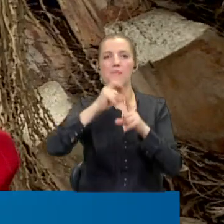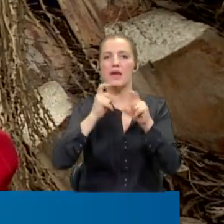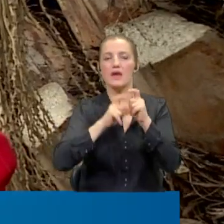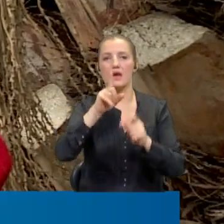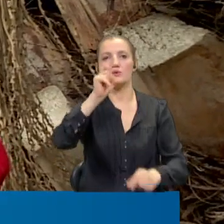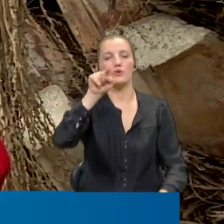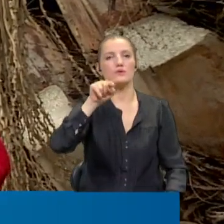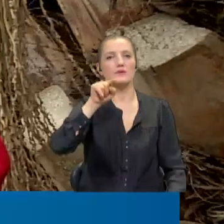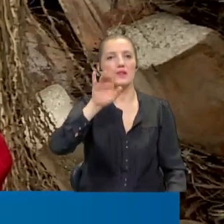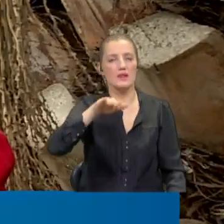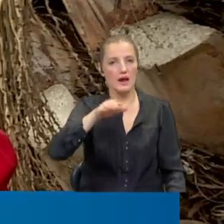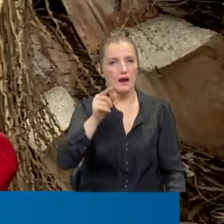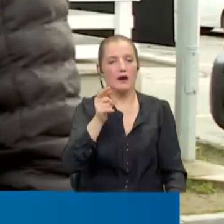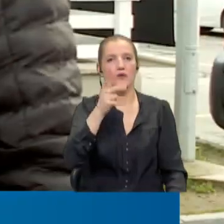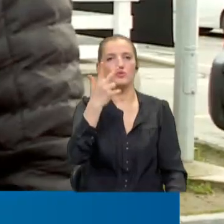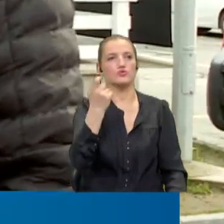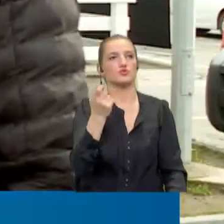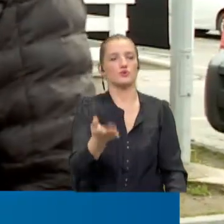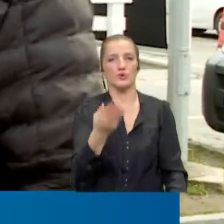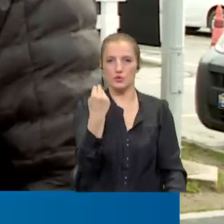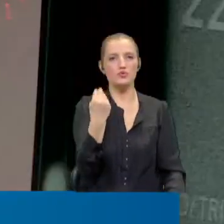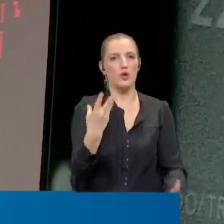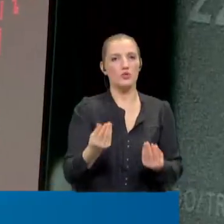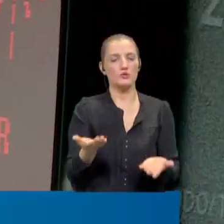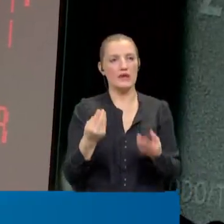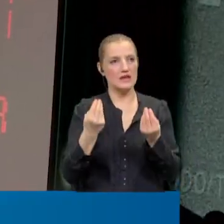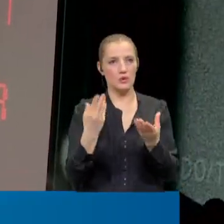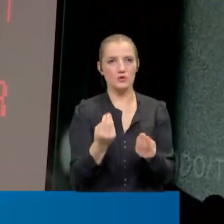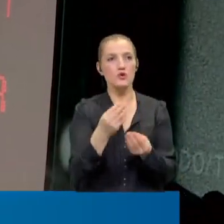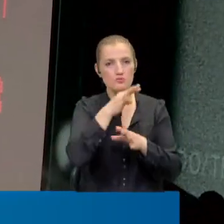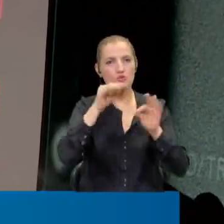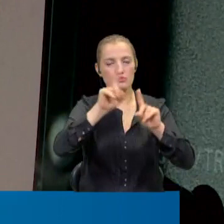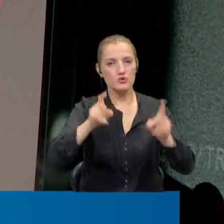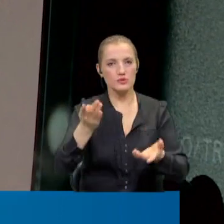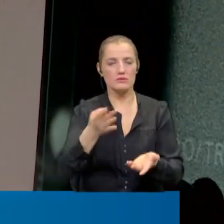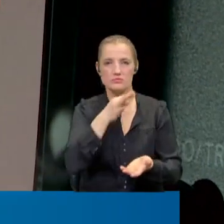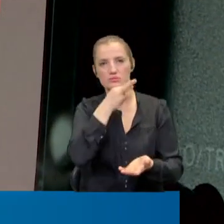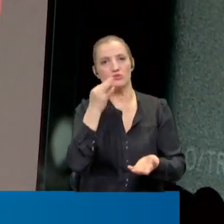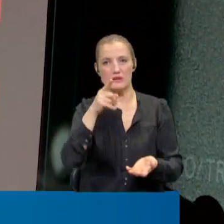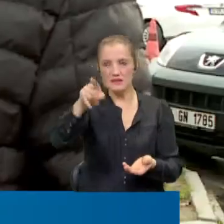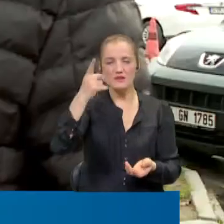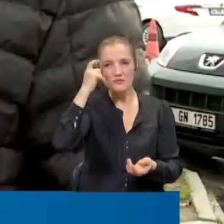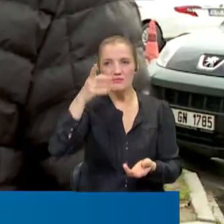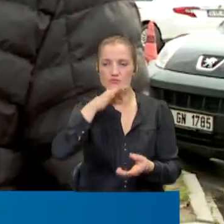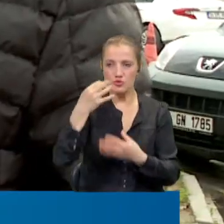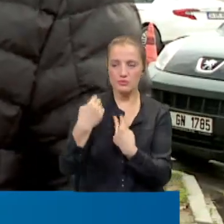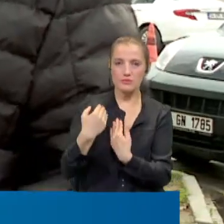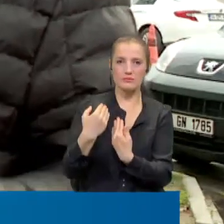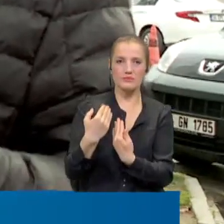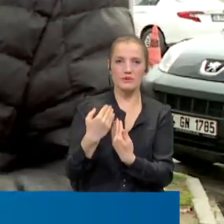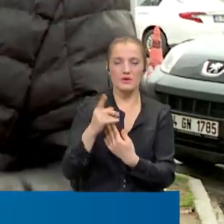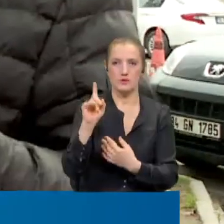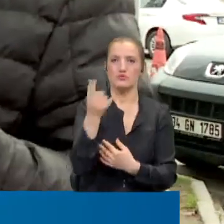9 lira 3 kuruş güzel oldu yani İyi oldu mutlu muyuz Sizce mutluyuz yani